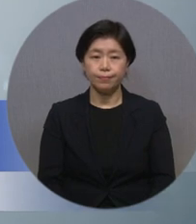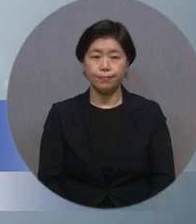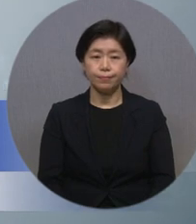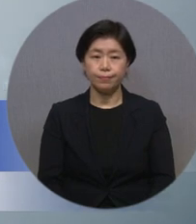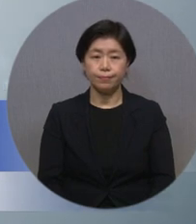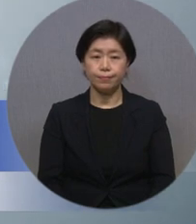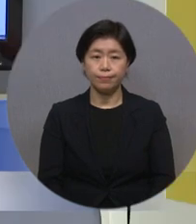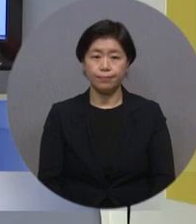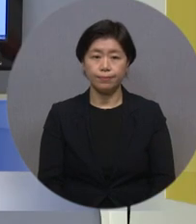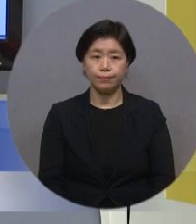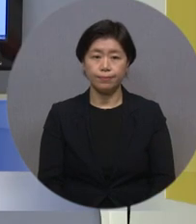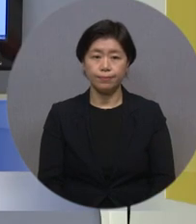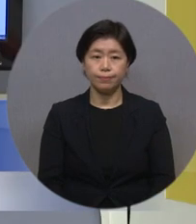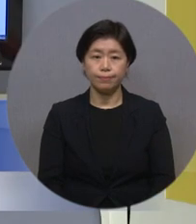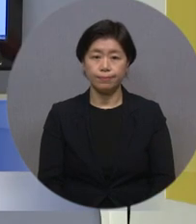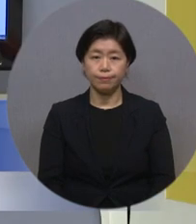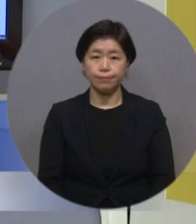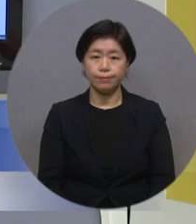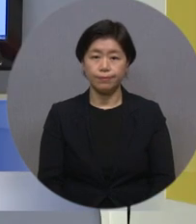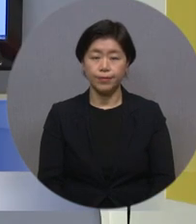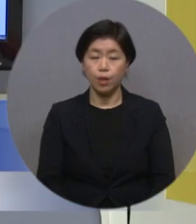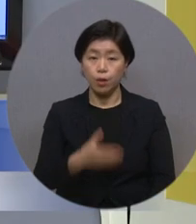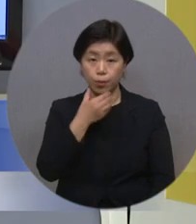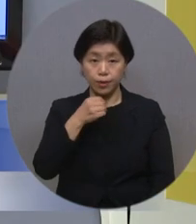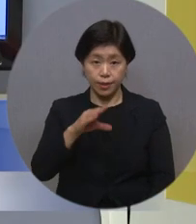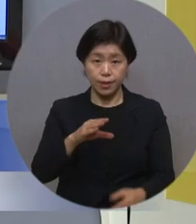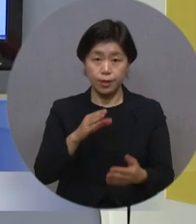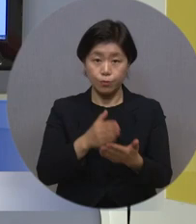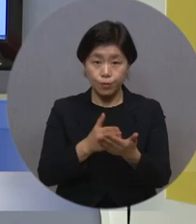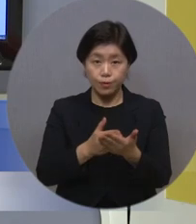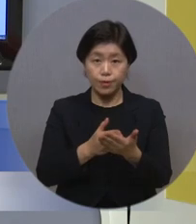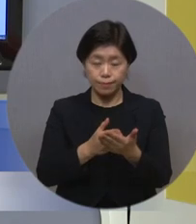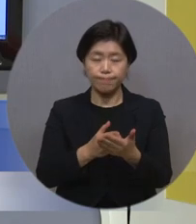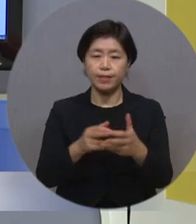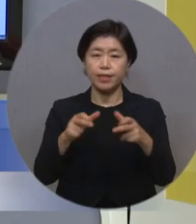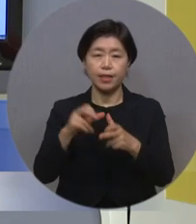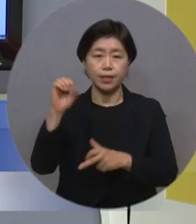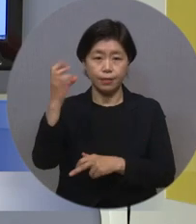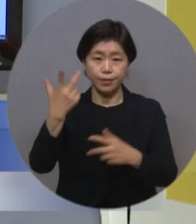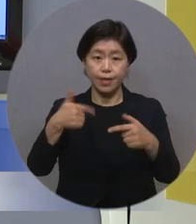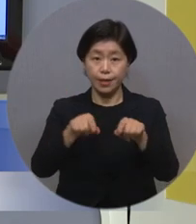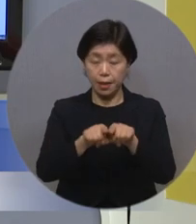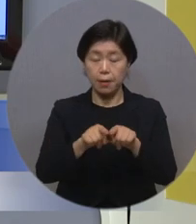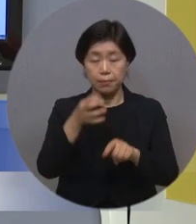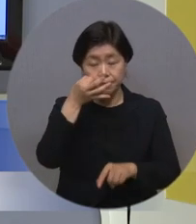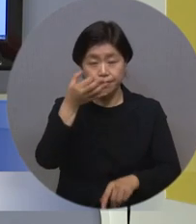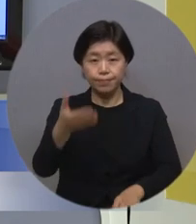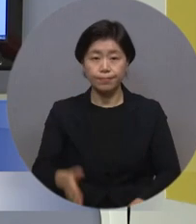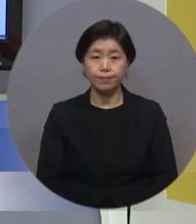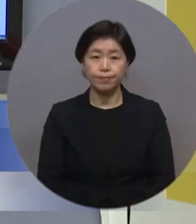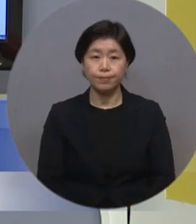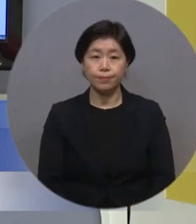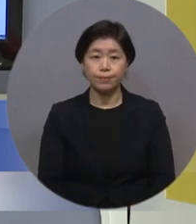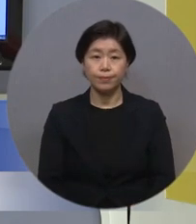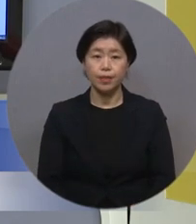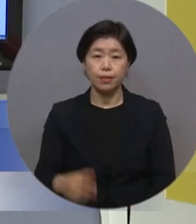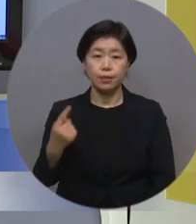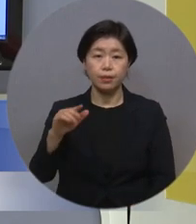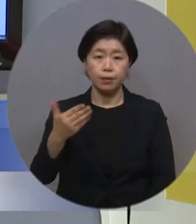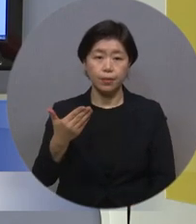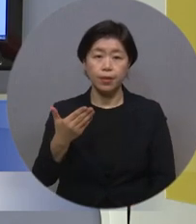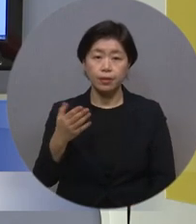약속했습니다 계속해서 한 주간의 복직의 소식을 장애인신문과 함께 만나봅니다 장애인 신문